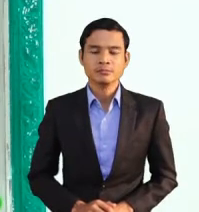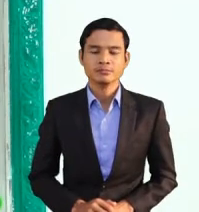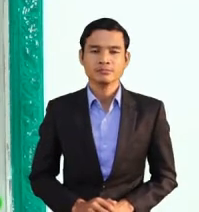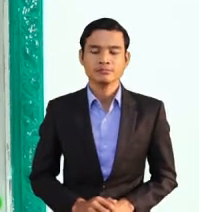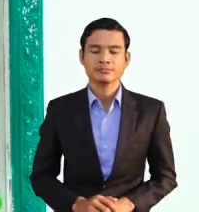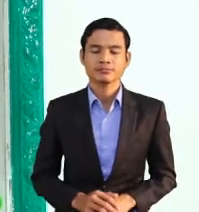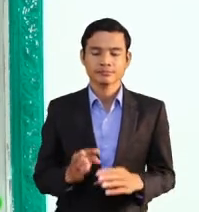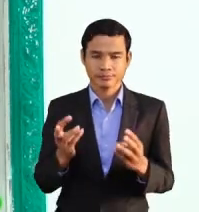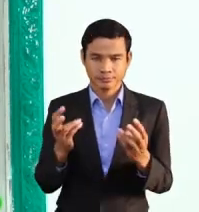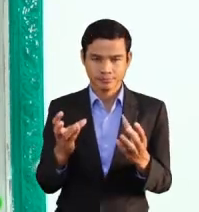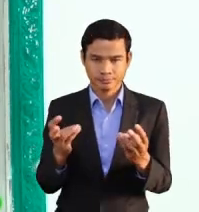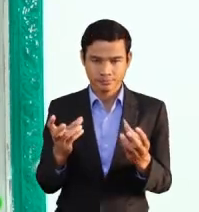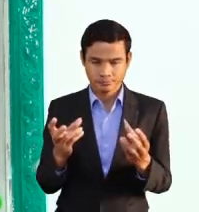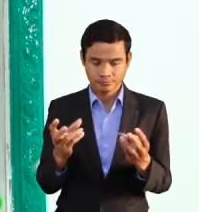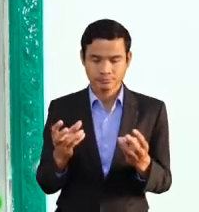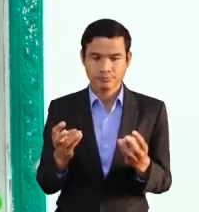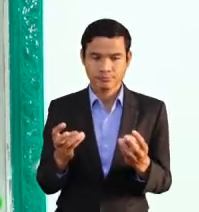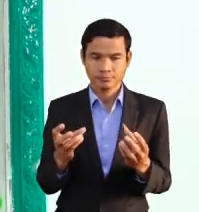bán